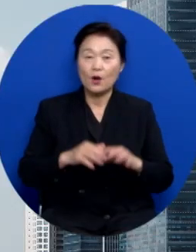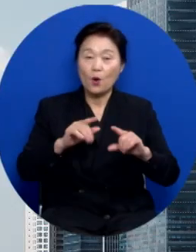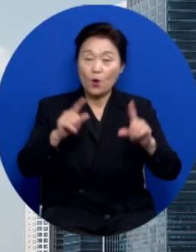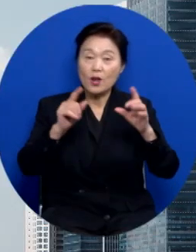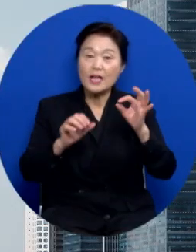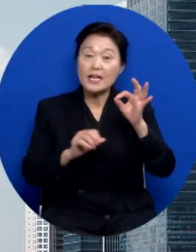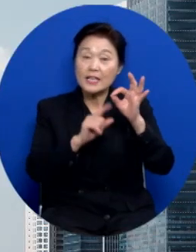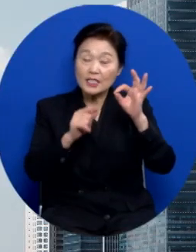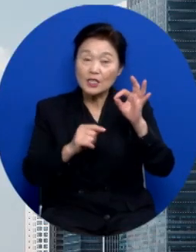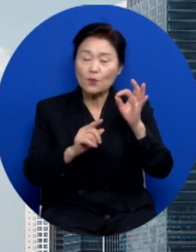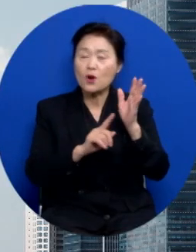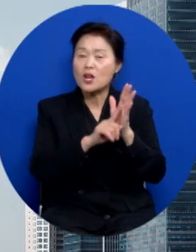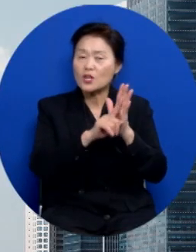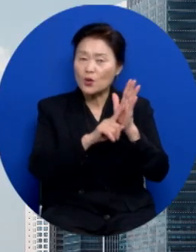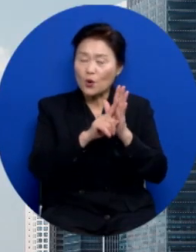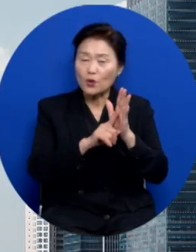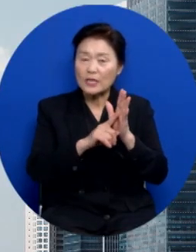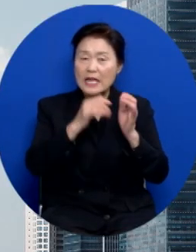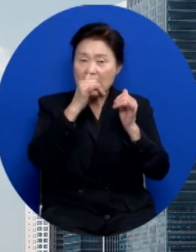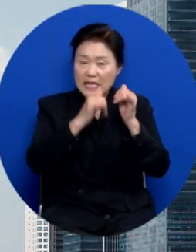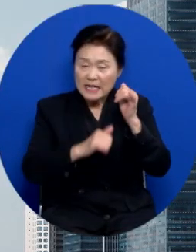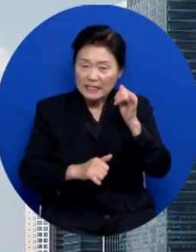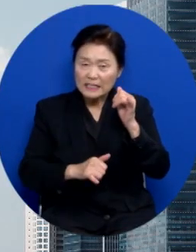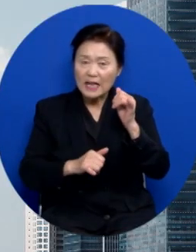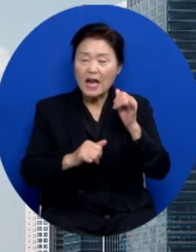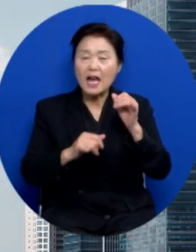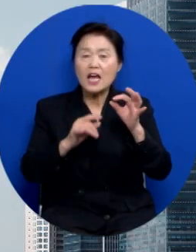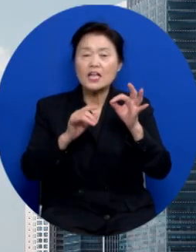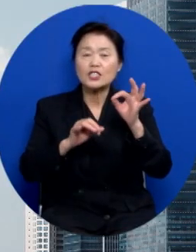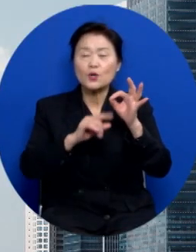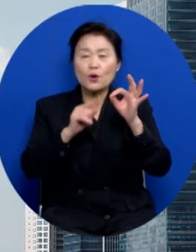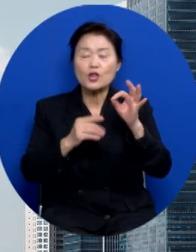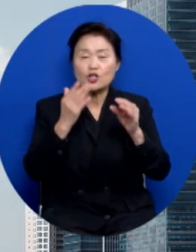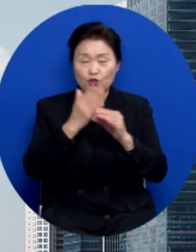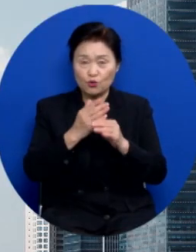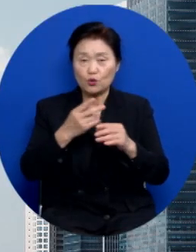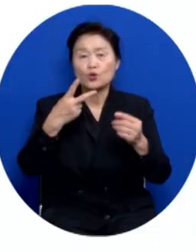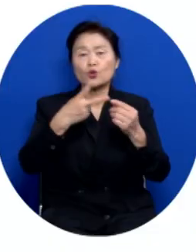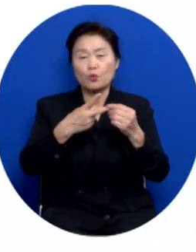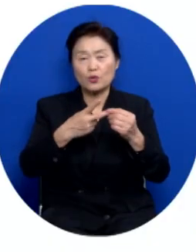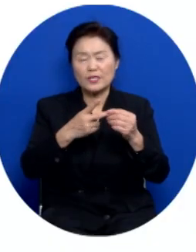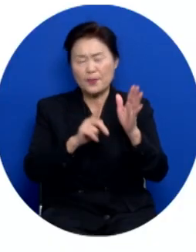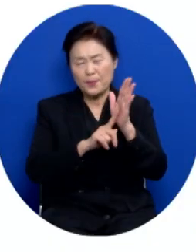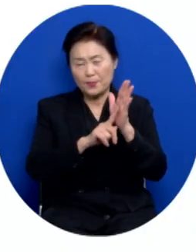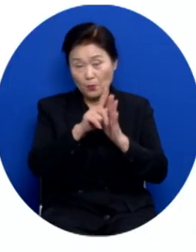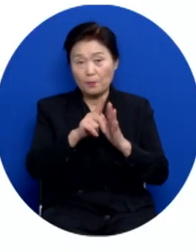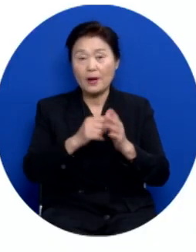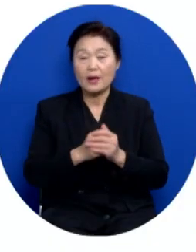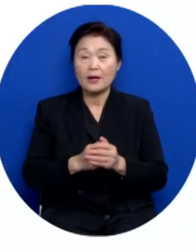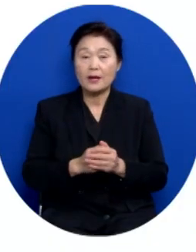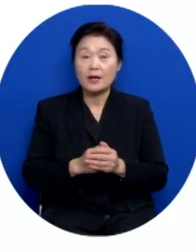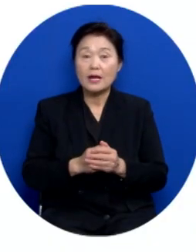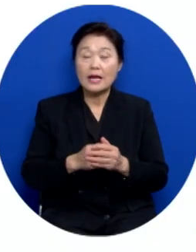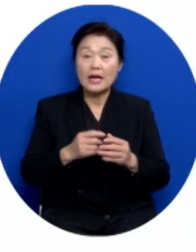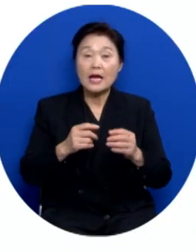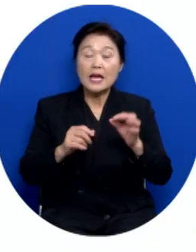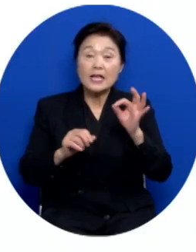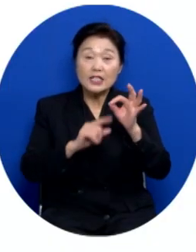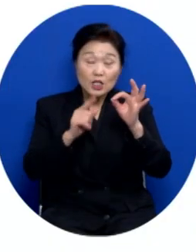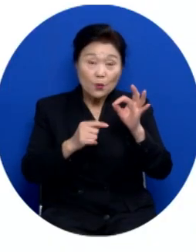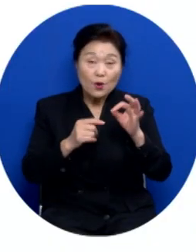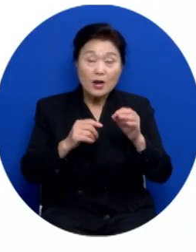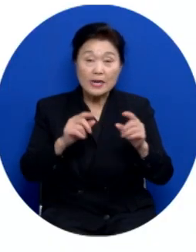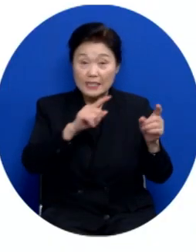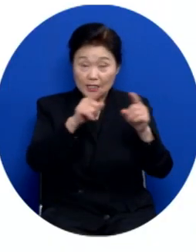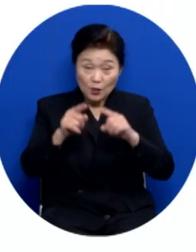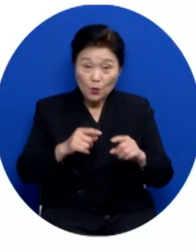올해 10월 기온이 역대 10월 가운데 두 번째로 높았던 것으로 나타났습니다. 기상청에 따르면 지난달 전국 평균